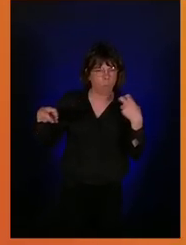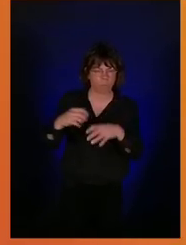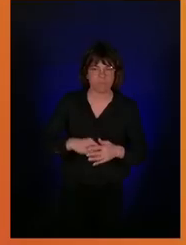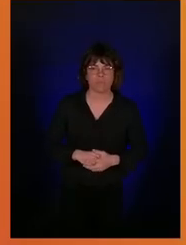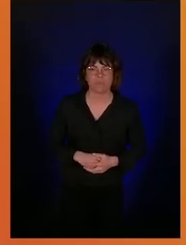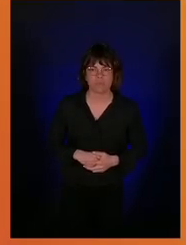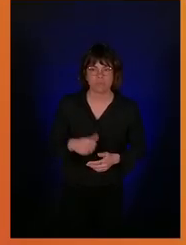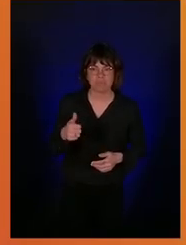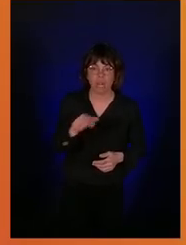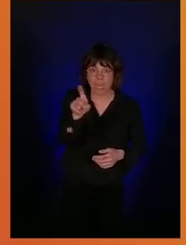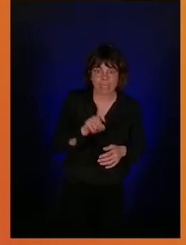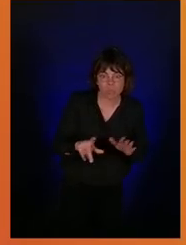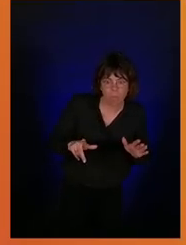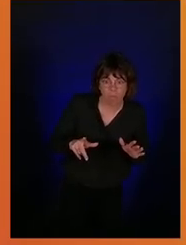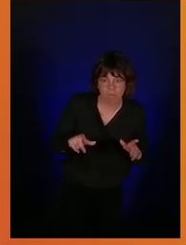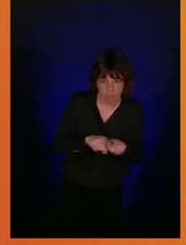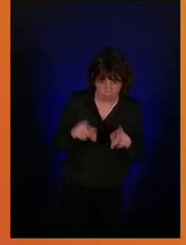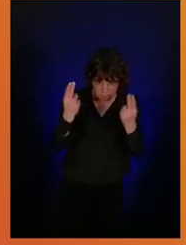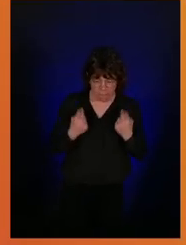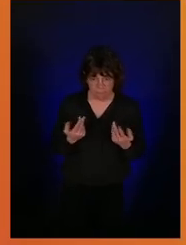Une question, va-t-on se coucher?